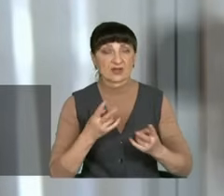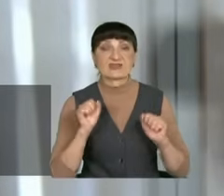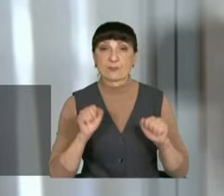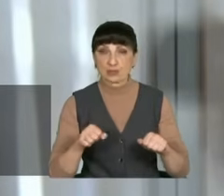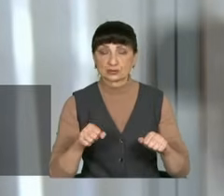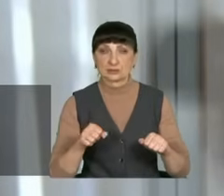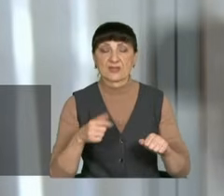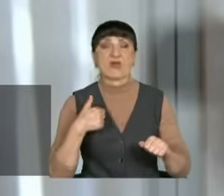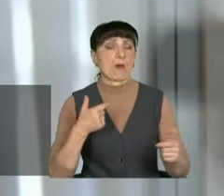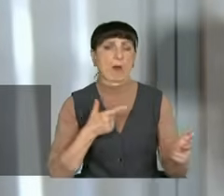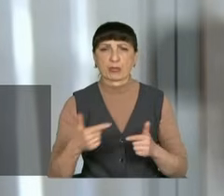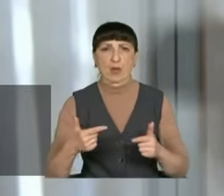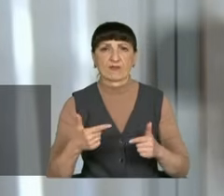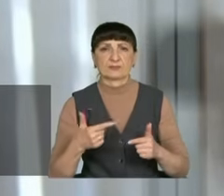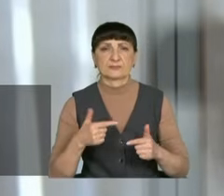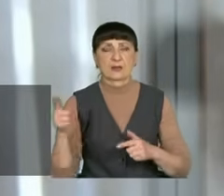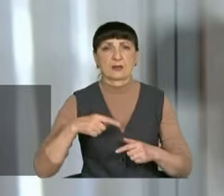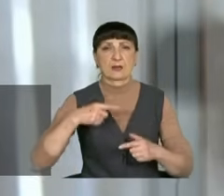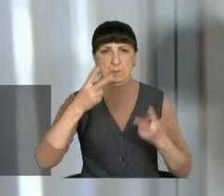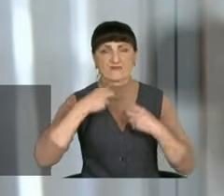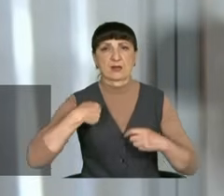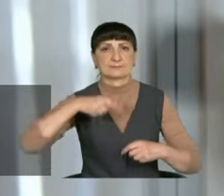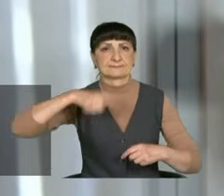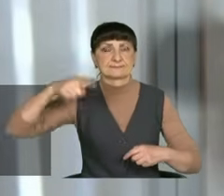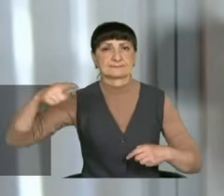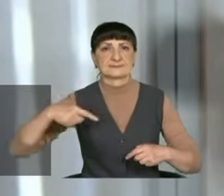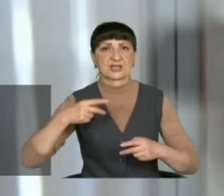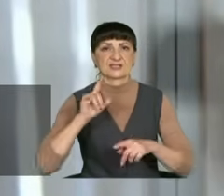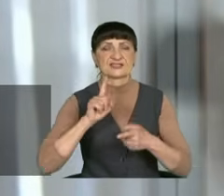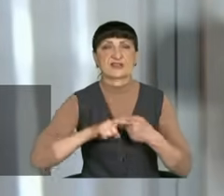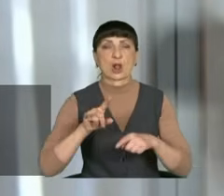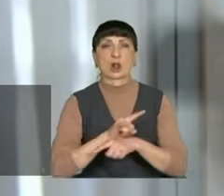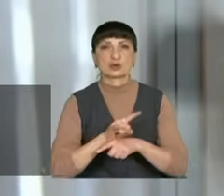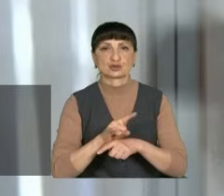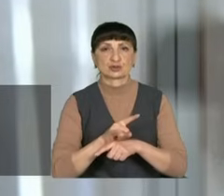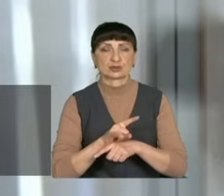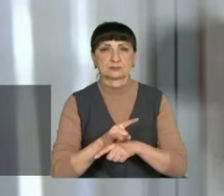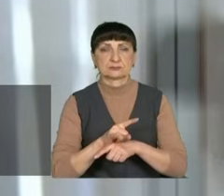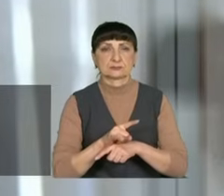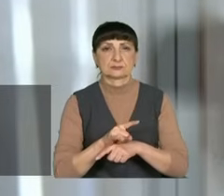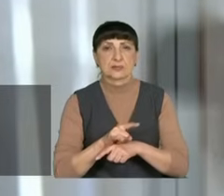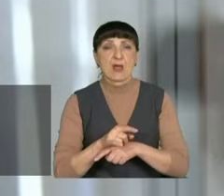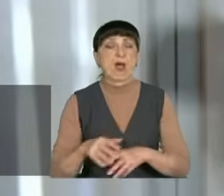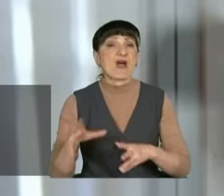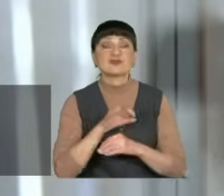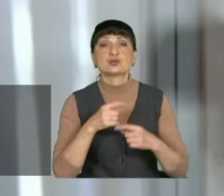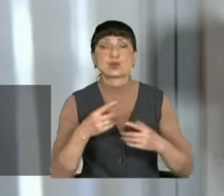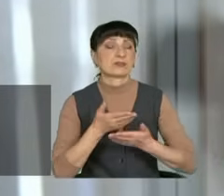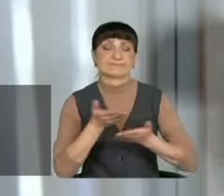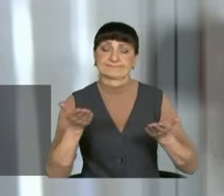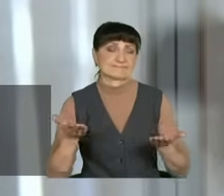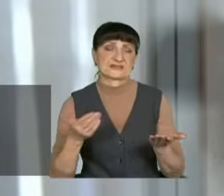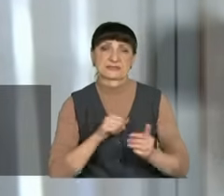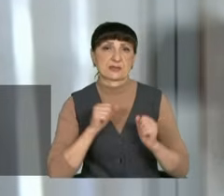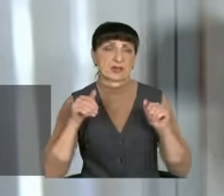возможно, то я готов пройти детектор лжи. Да я готов пройти детектор лжи. А все остальное в ваших руках.